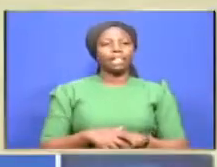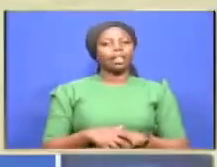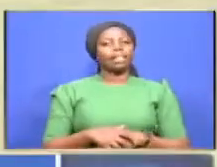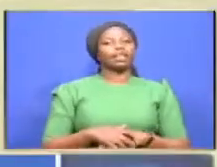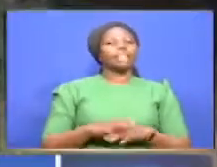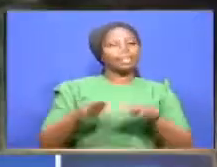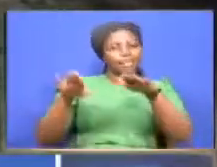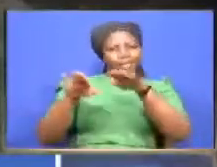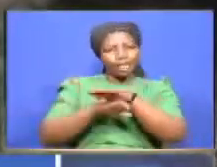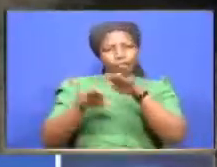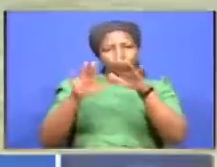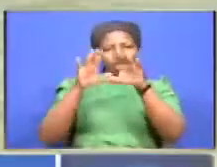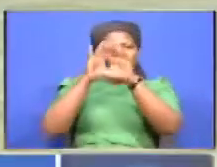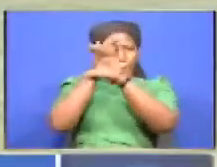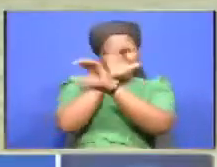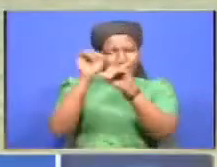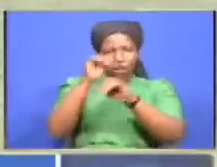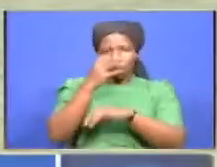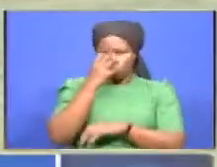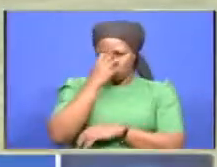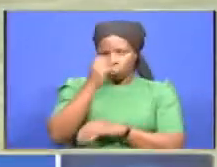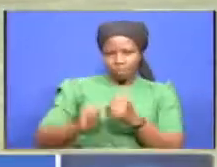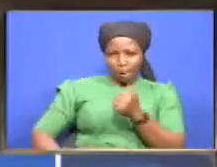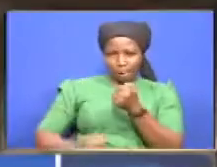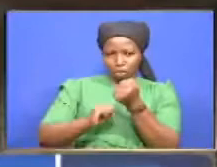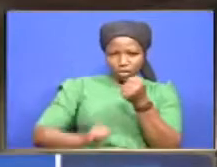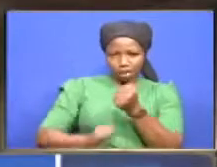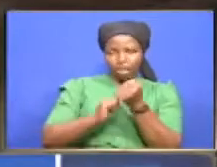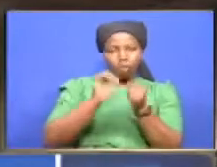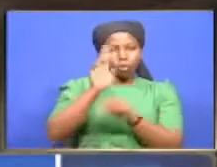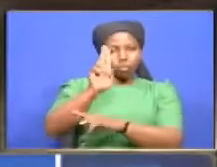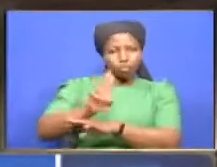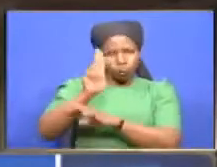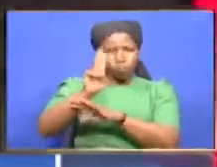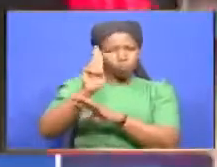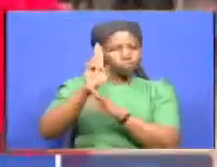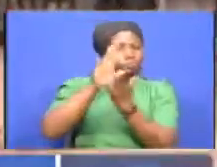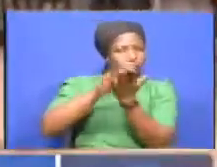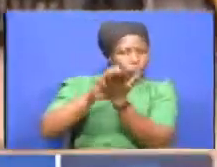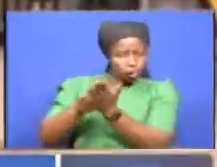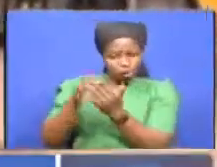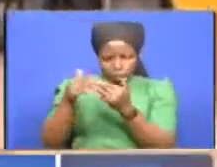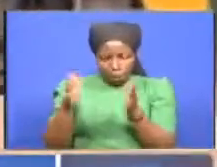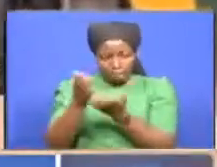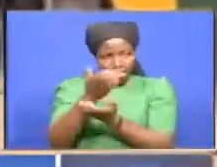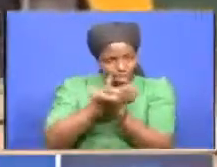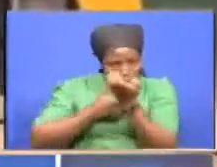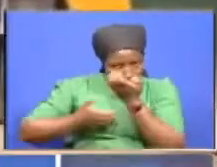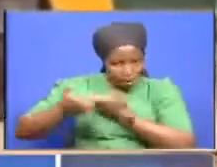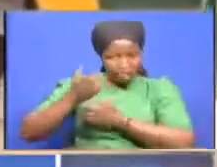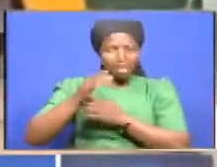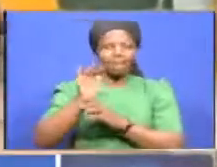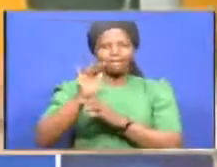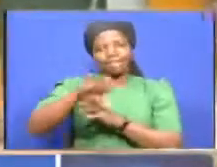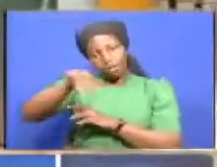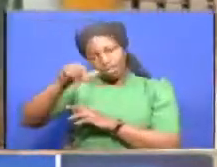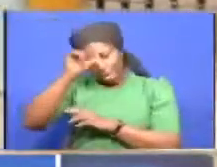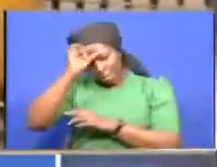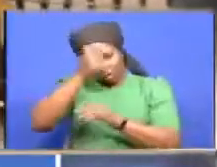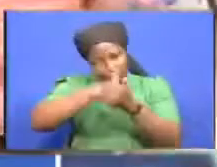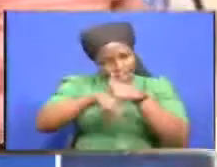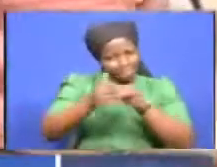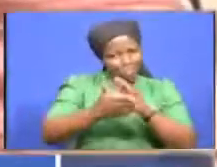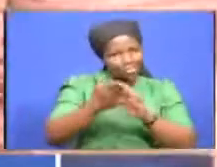rais Dr. William Ruto aliunga mkono pendekezo la rais la kufungua uchumi na akataka serikali za kaunti kuharakisha